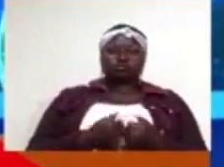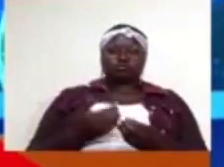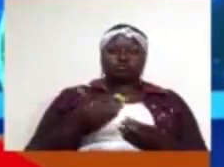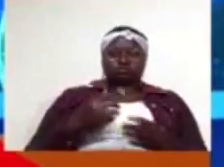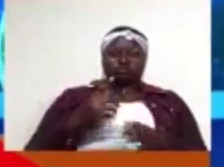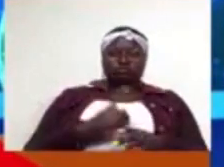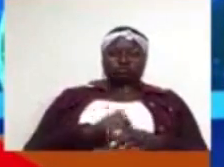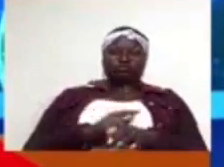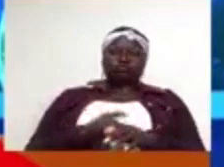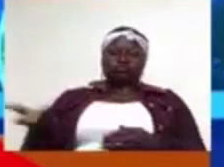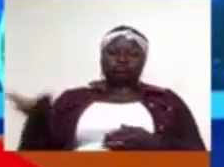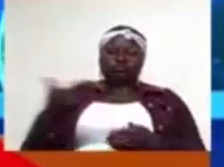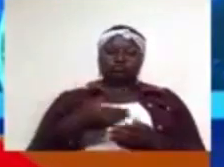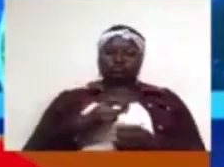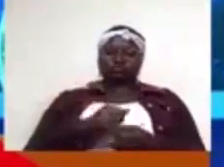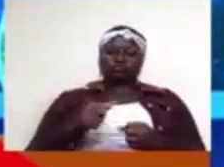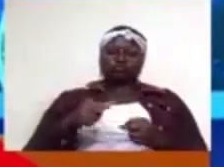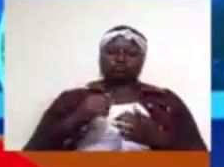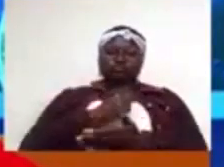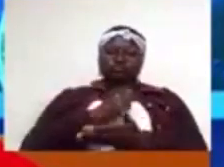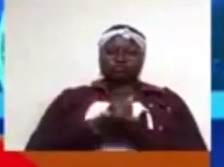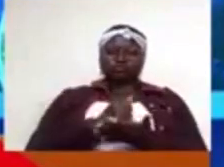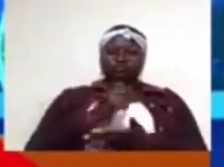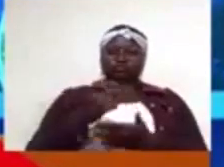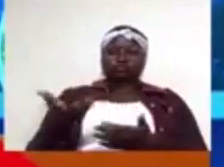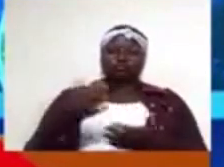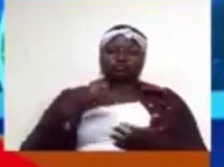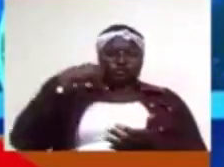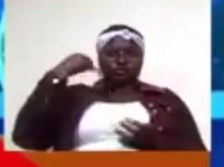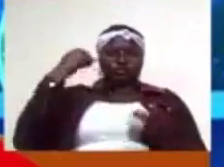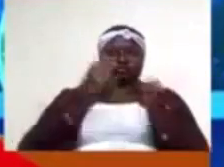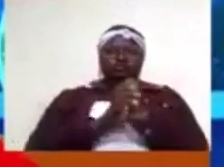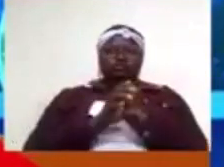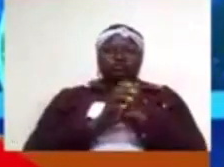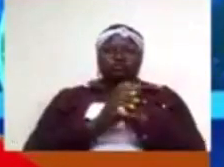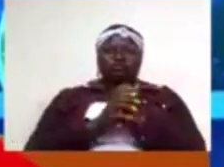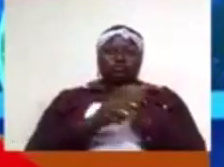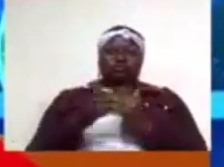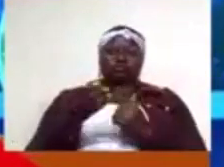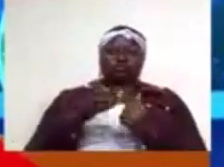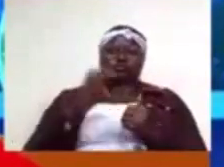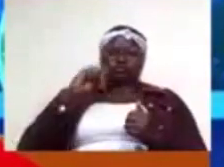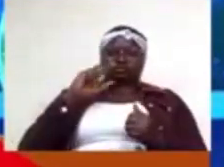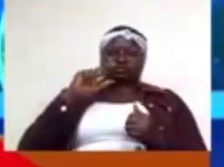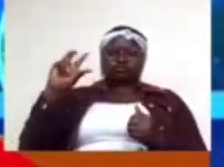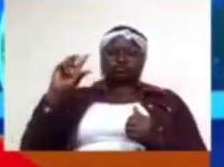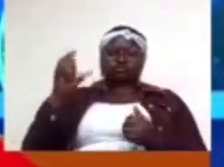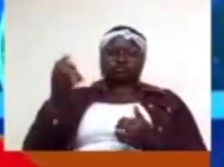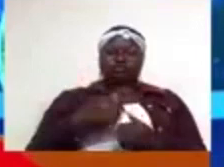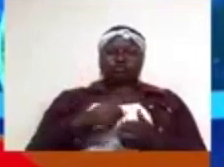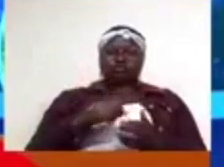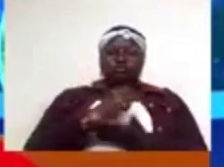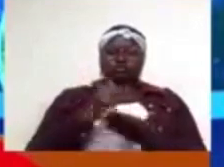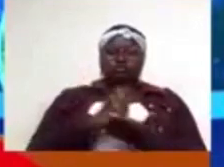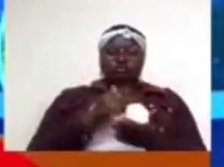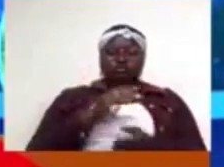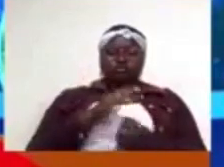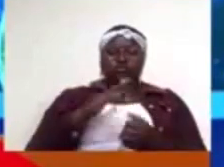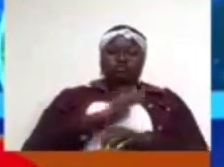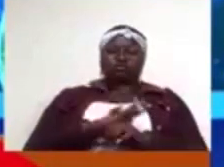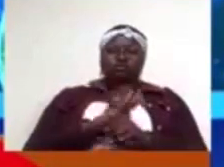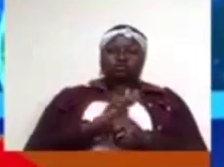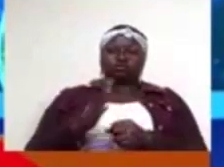nuonete nigukoretwo na cases nyingi muno kwanja kuri uguo county ya Naikuru gichiko bunge kia Moro nigukoretwo na cases nyingi